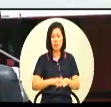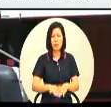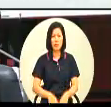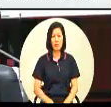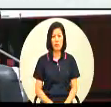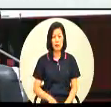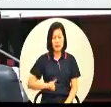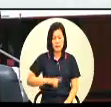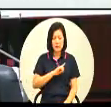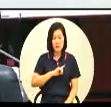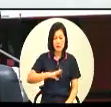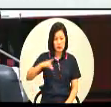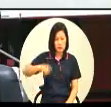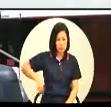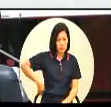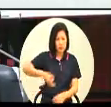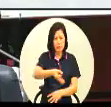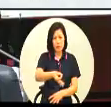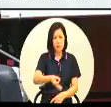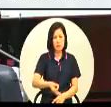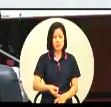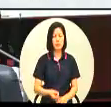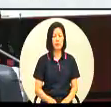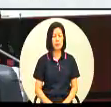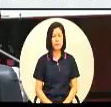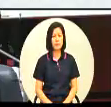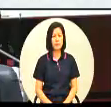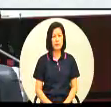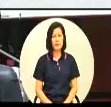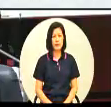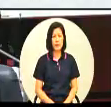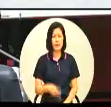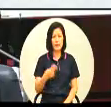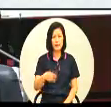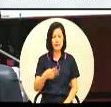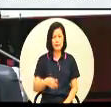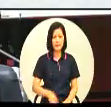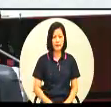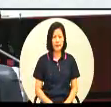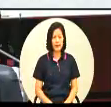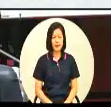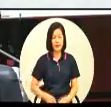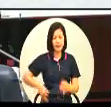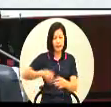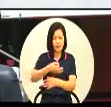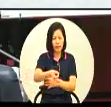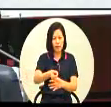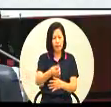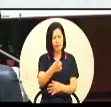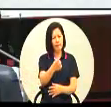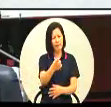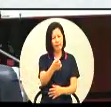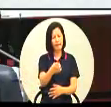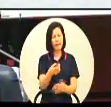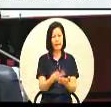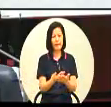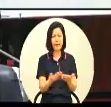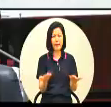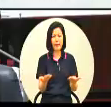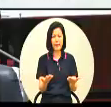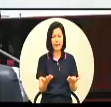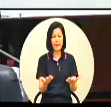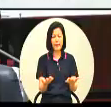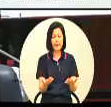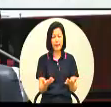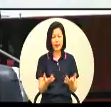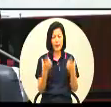条钱，所以为人怎样，为人心情怎样，为人因为客户出这条钱，所以他没有，他本身